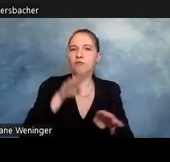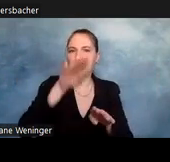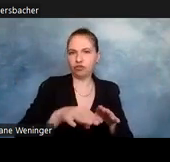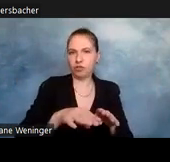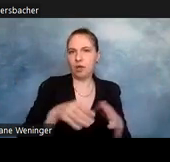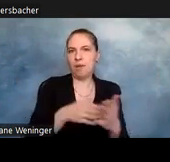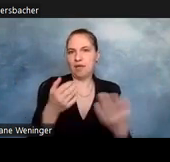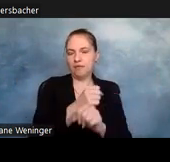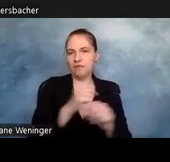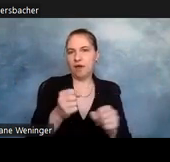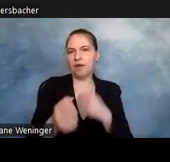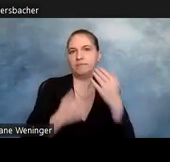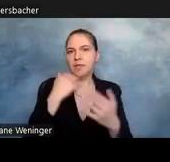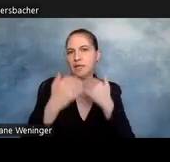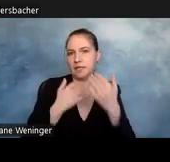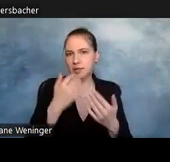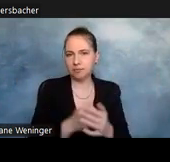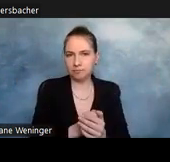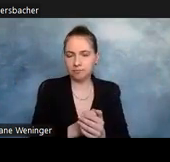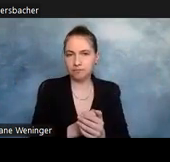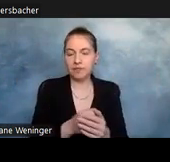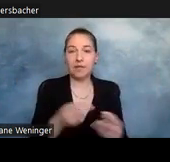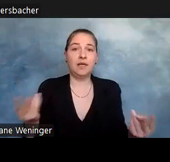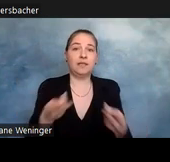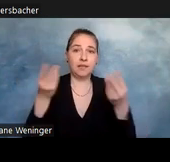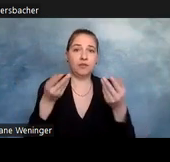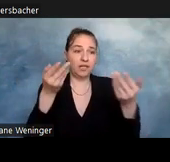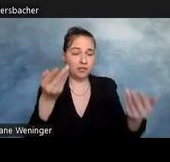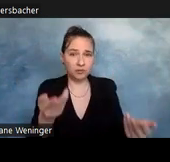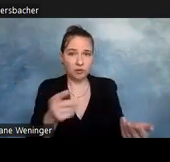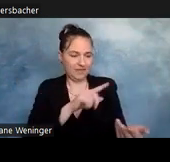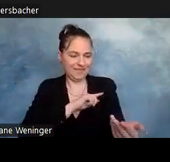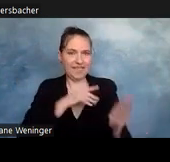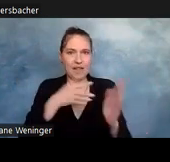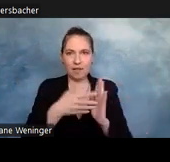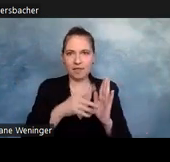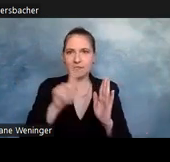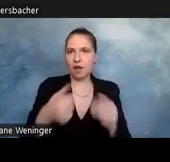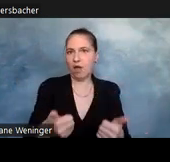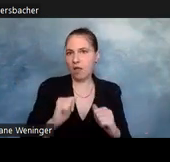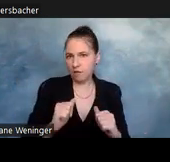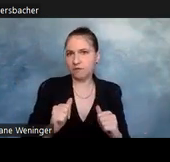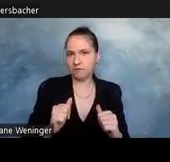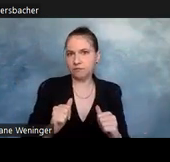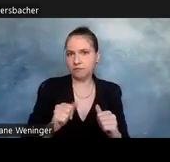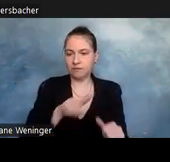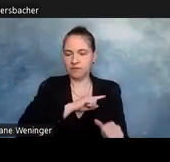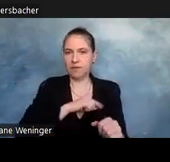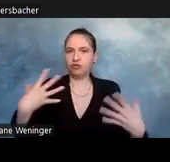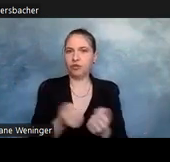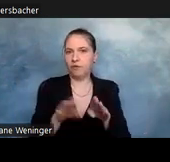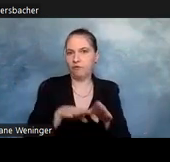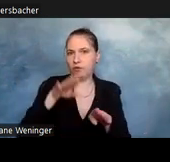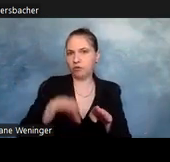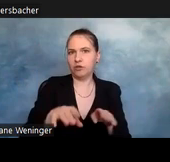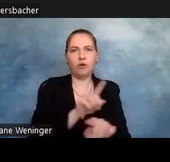berichten. Und natürlich es trägt dann gerade so etwas, das selber Testen auch dazu bei, dass man selber auch einen Fortschritt erreichen kann und